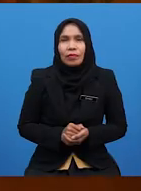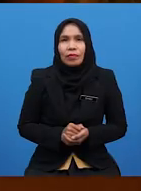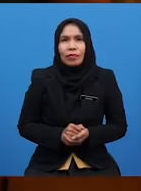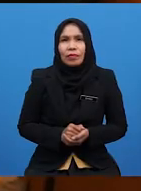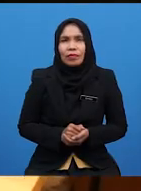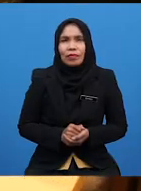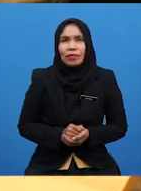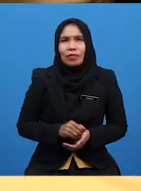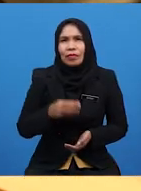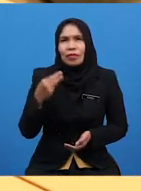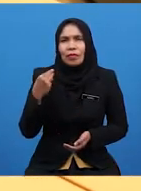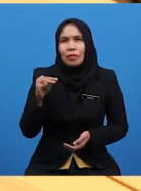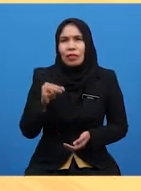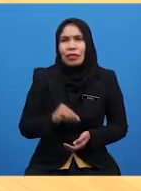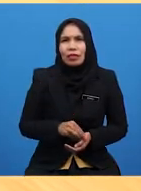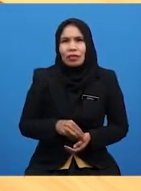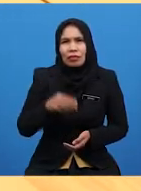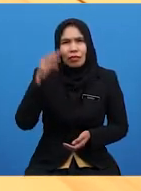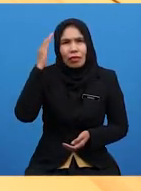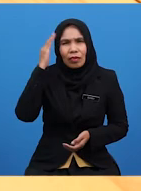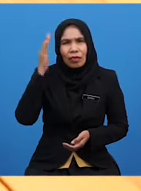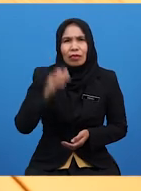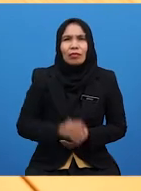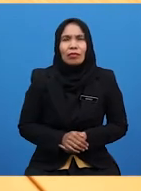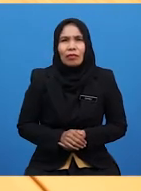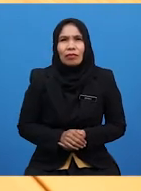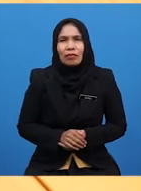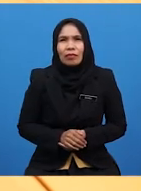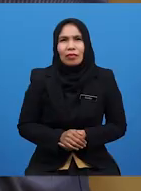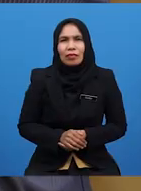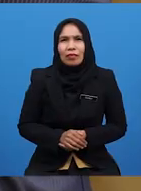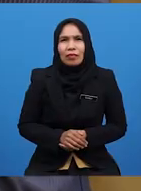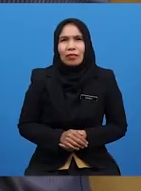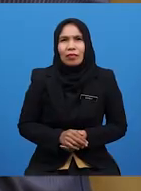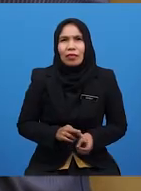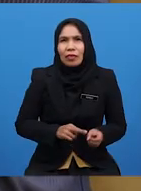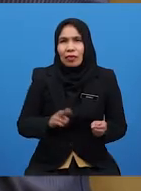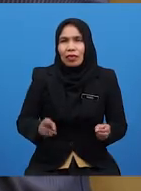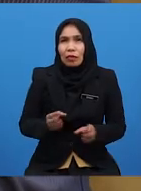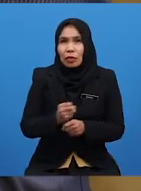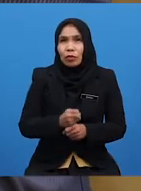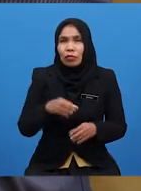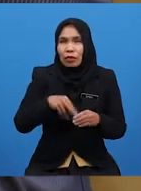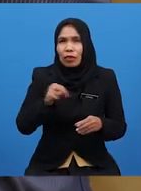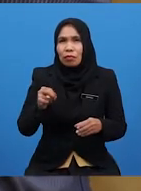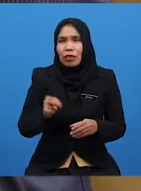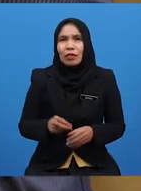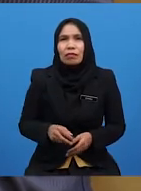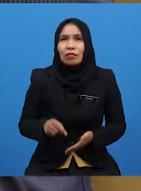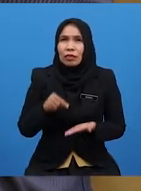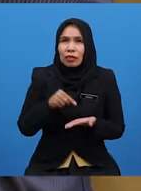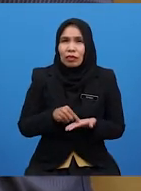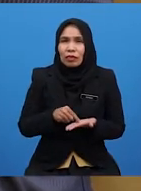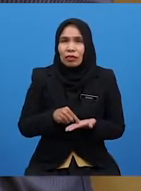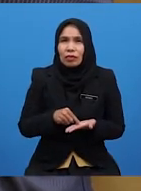ribet Udah lama nih sebagai secondary ibunya kefir bukannya mikir kenapa